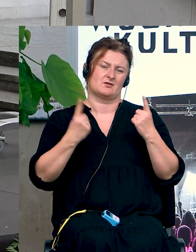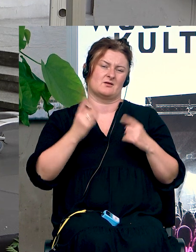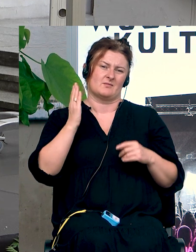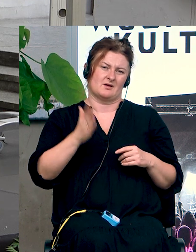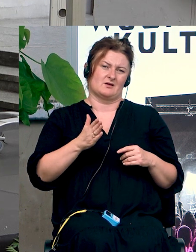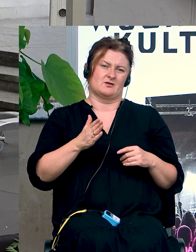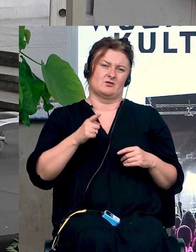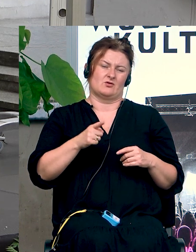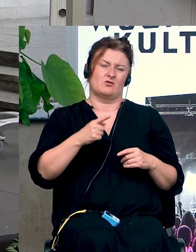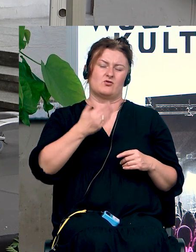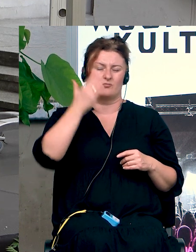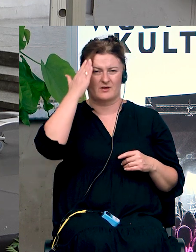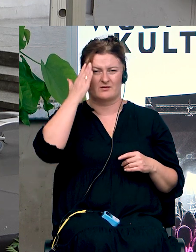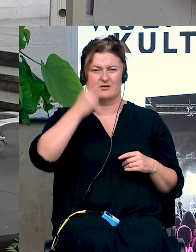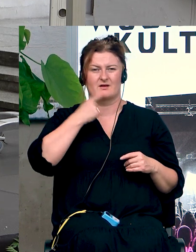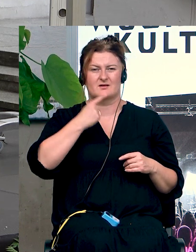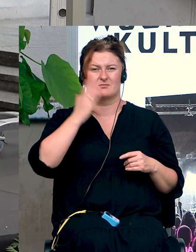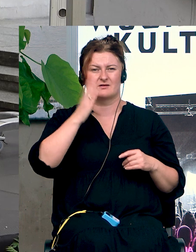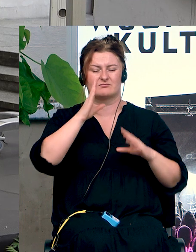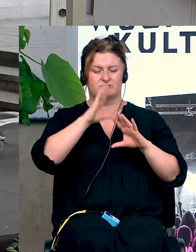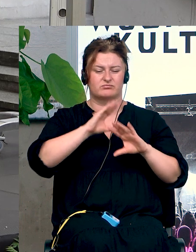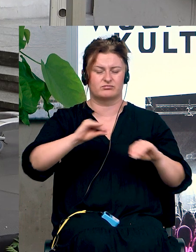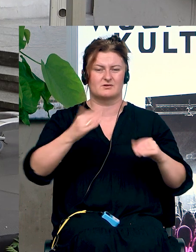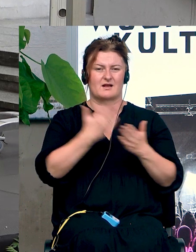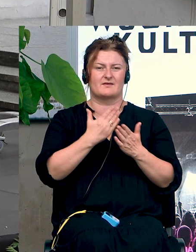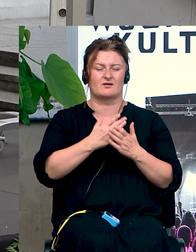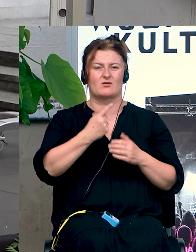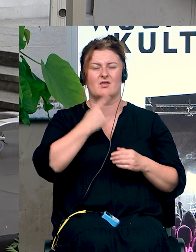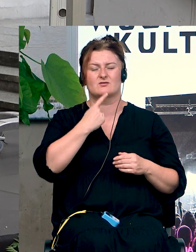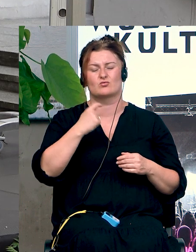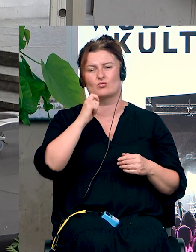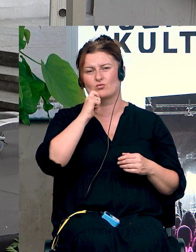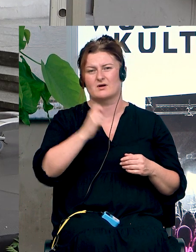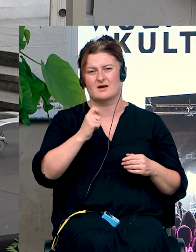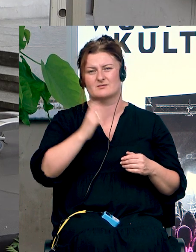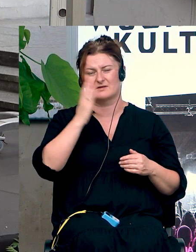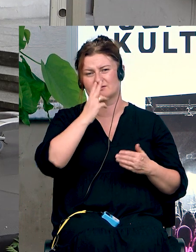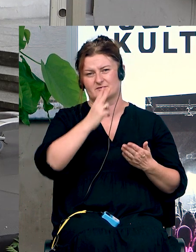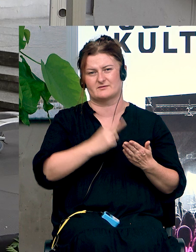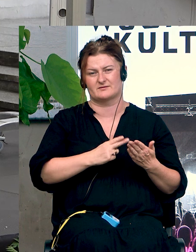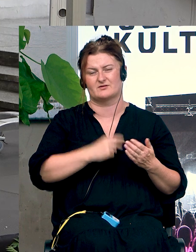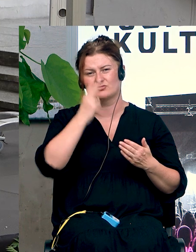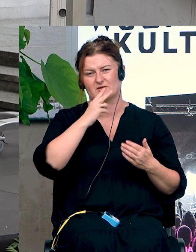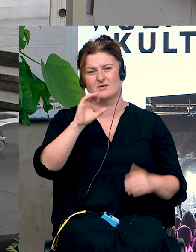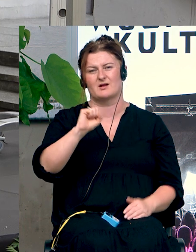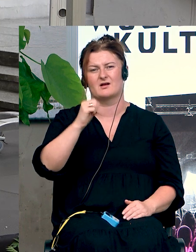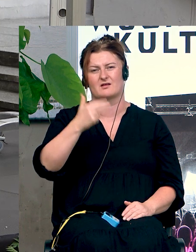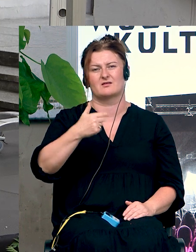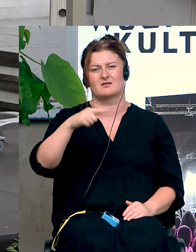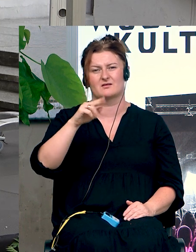ми читаємо лише українською. І ну, от такі речі читаємо. Читаємо Андерсена теж українською, вона дуже